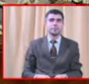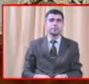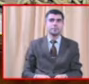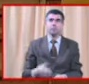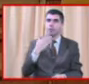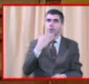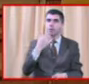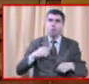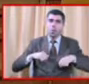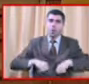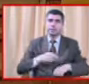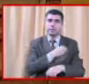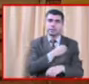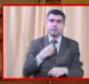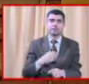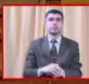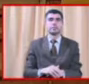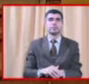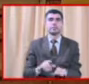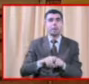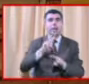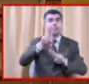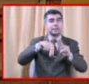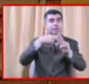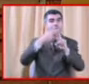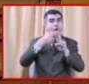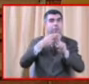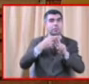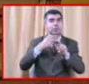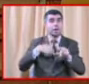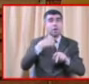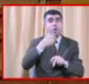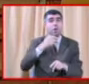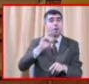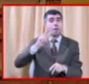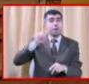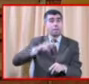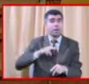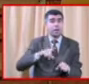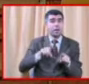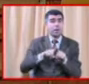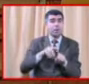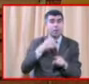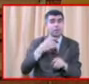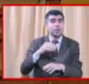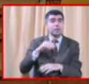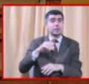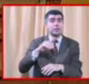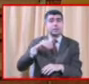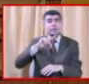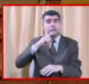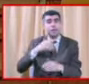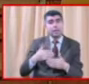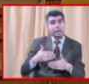شكرا السيد الوزير المحترم على جوابكم. وبالمناسبه كذلك السيد الوزير، نرجع لك لاقليم تزاكورا، عندنا